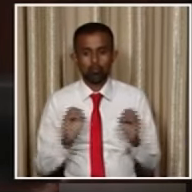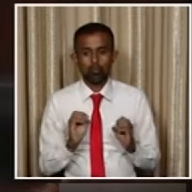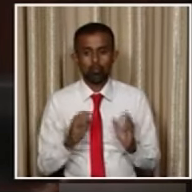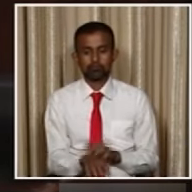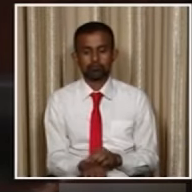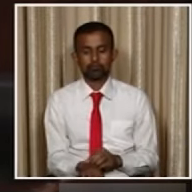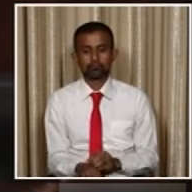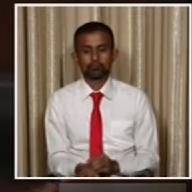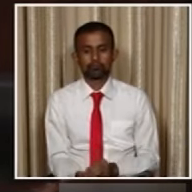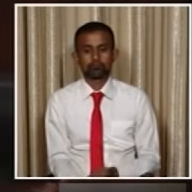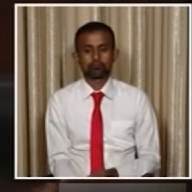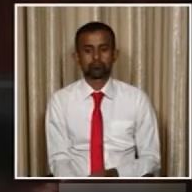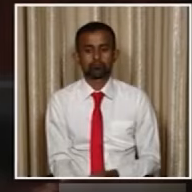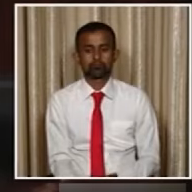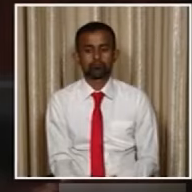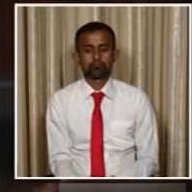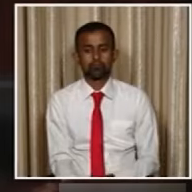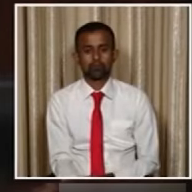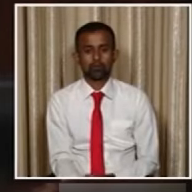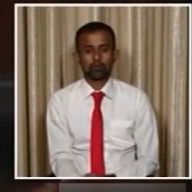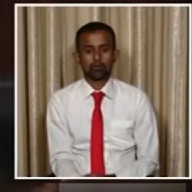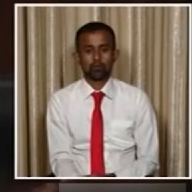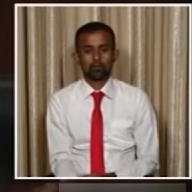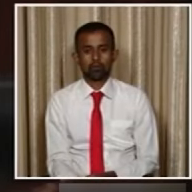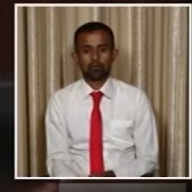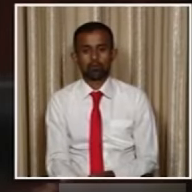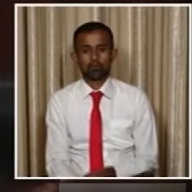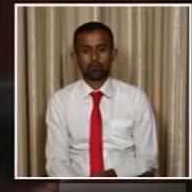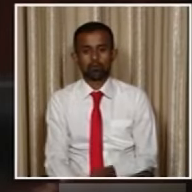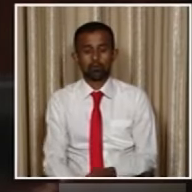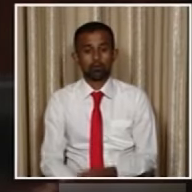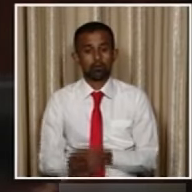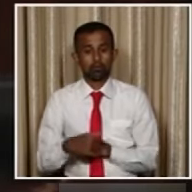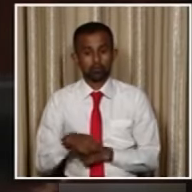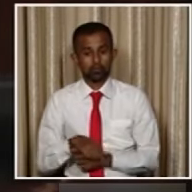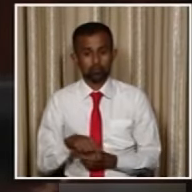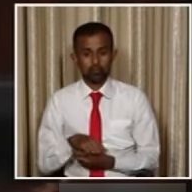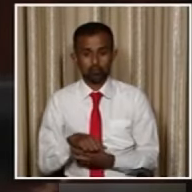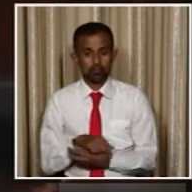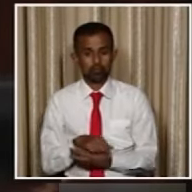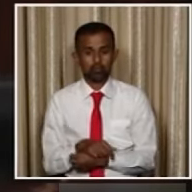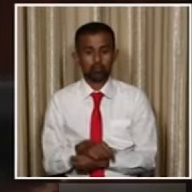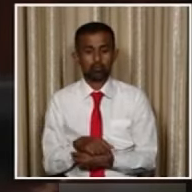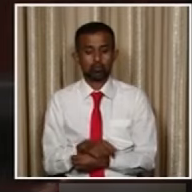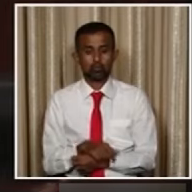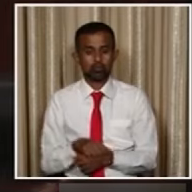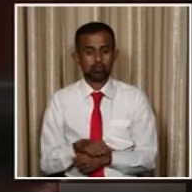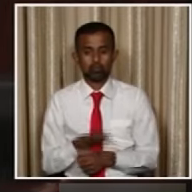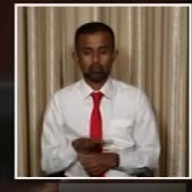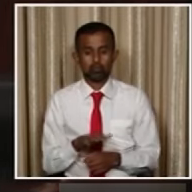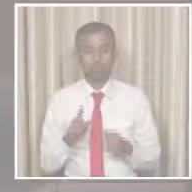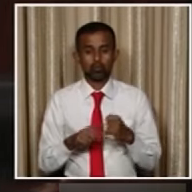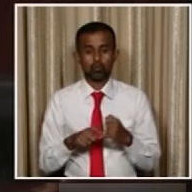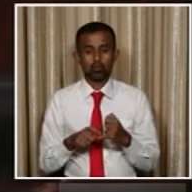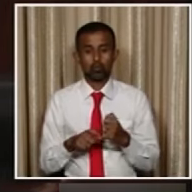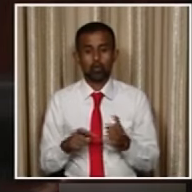අයවැය හදන්නේ? ඒගොල්ලන් මේ කියන හැටියට අයවැය හදාගන්න කල්යනකම් හිටියොත් අර උදේආර් සෙනවිරත්න කමිටු